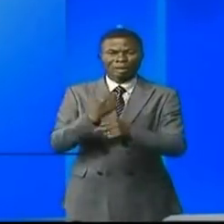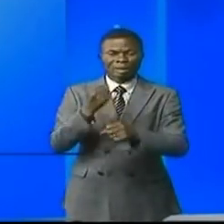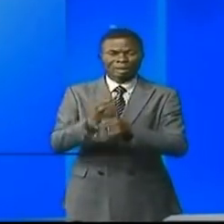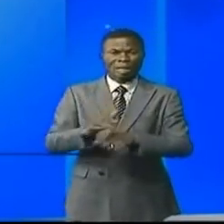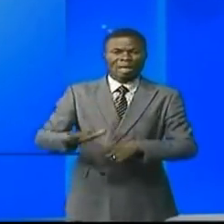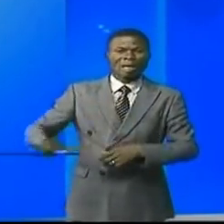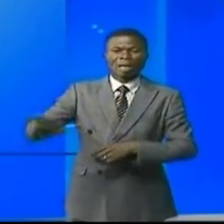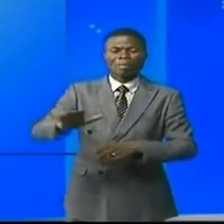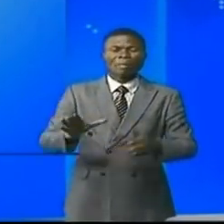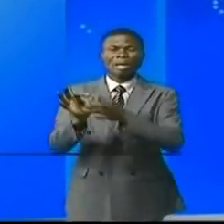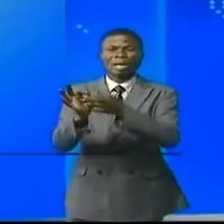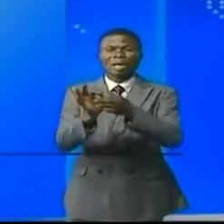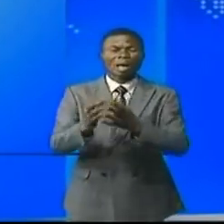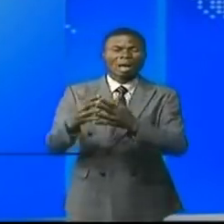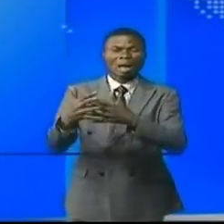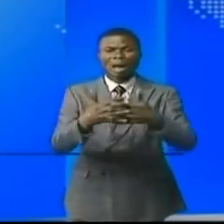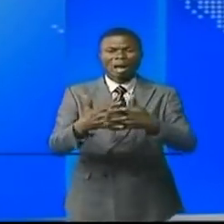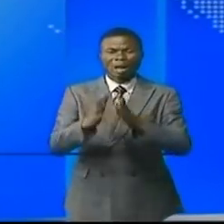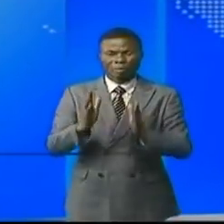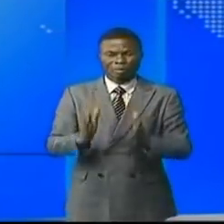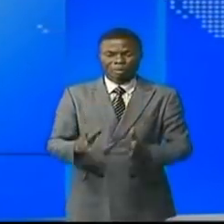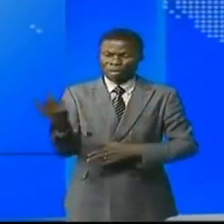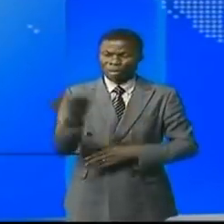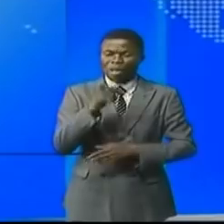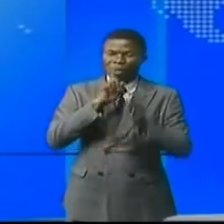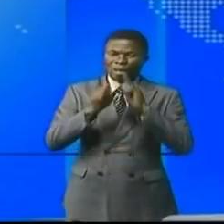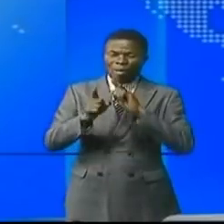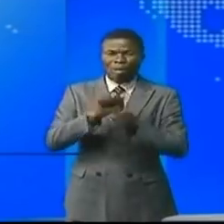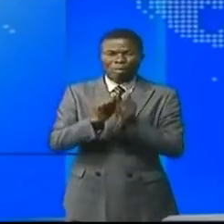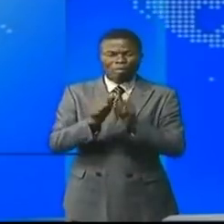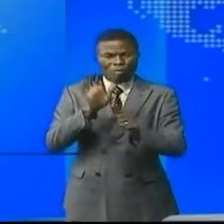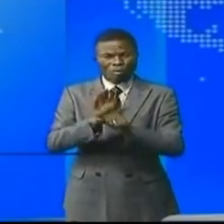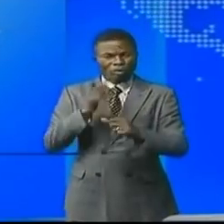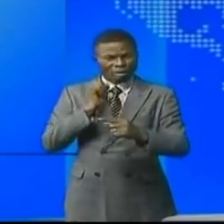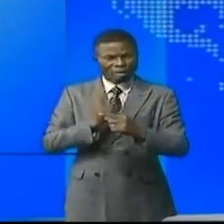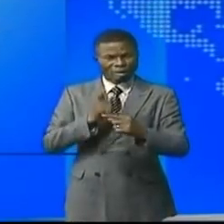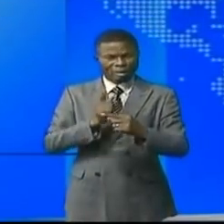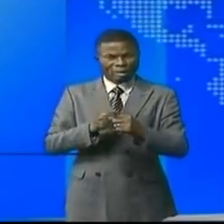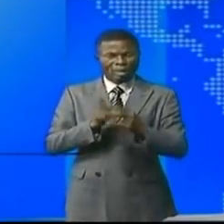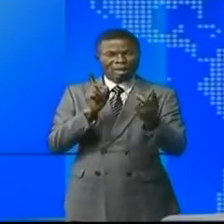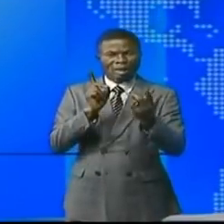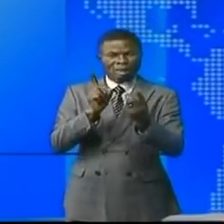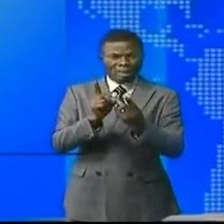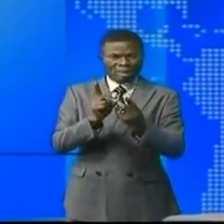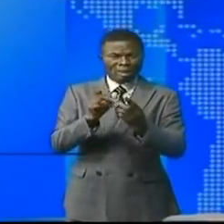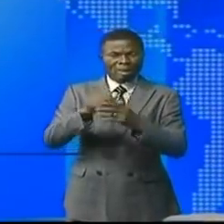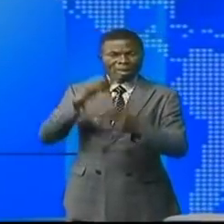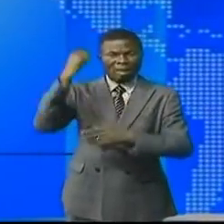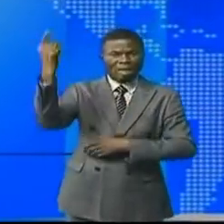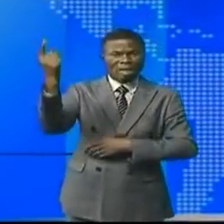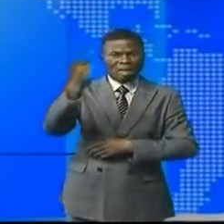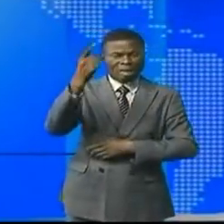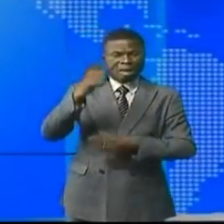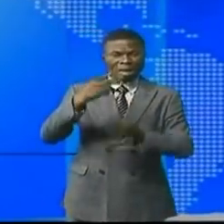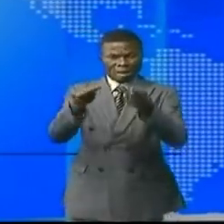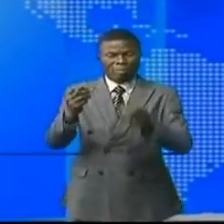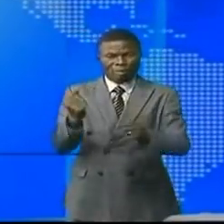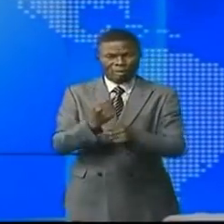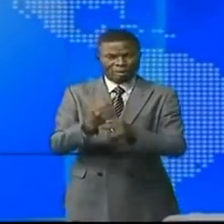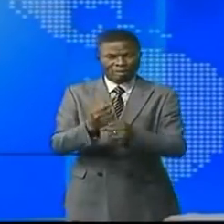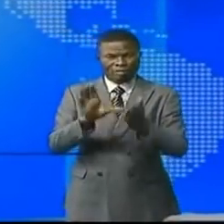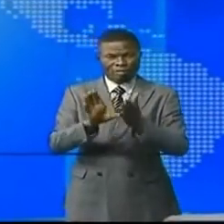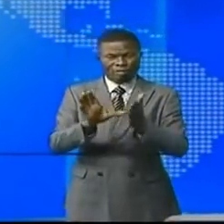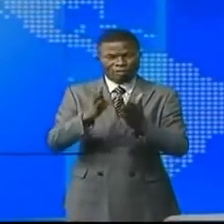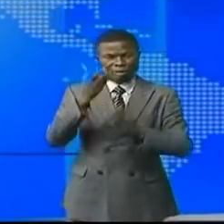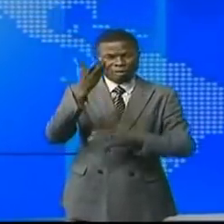États-Unis d'Amérique. Ensemble, ils ont évoqué les différentes difficultés rencontrées dans le monde du travail. Patito Ndwango, Marcel